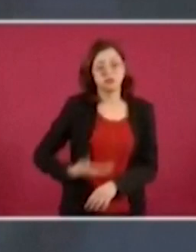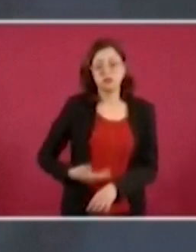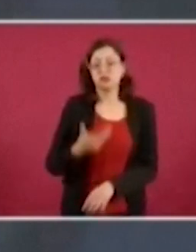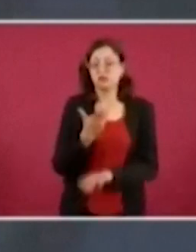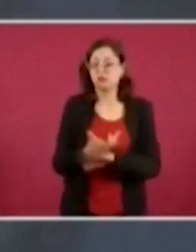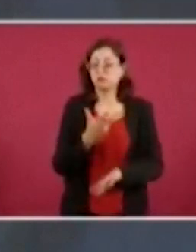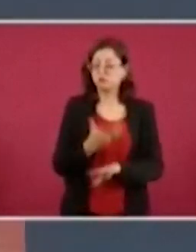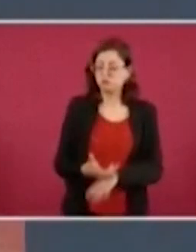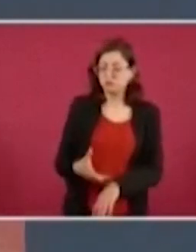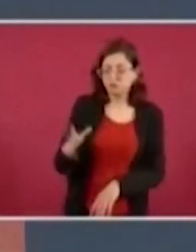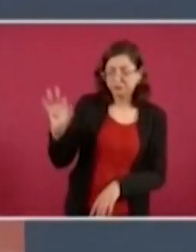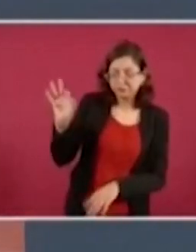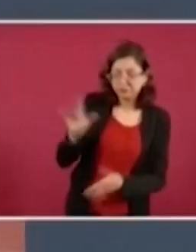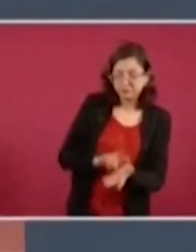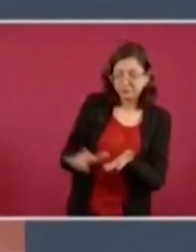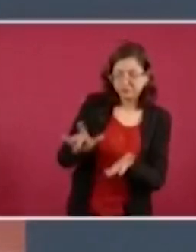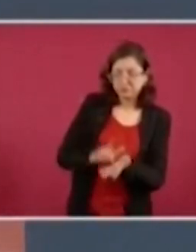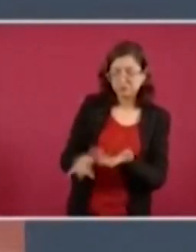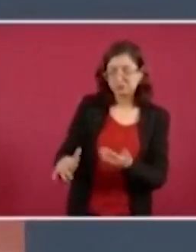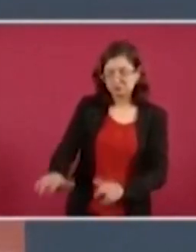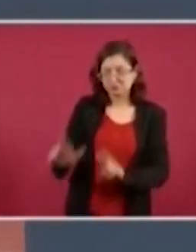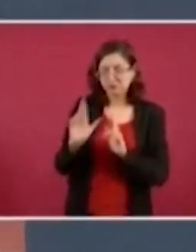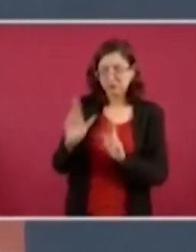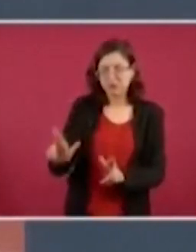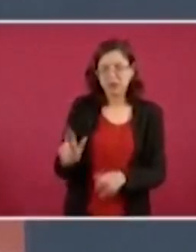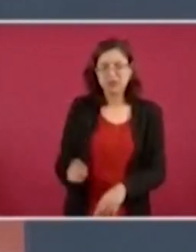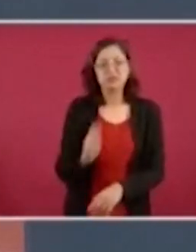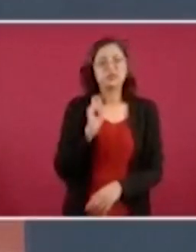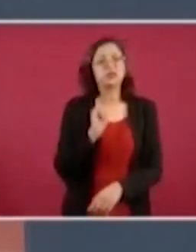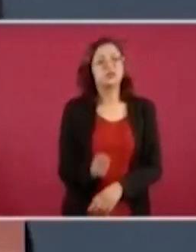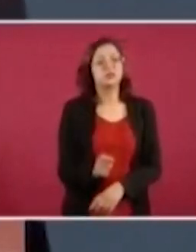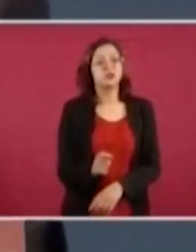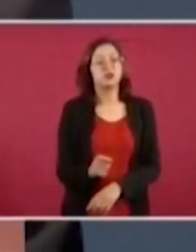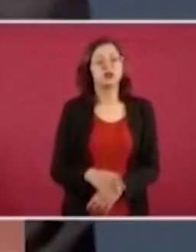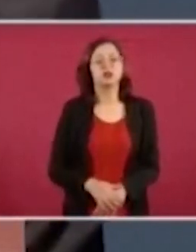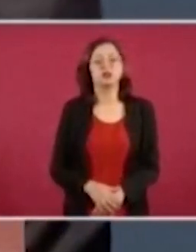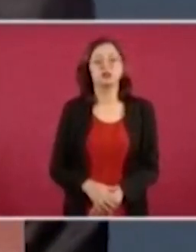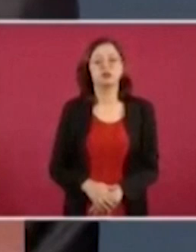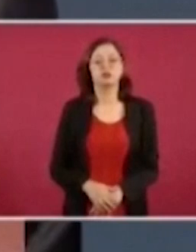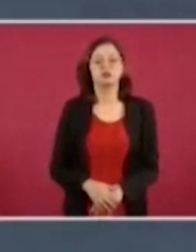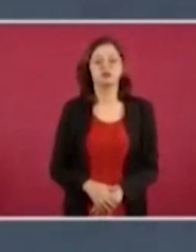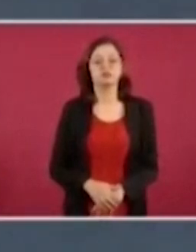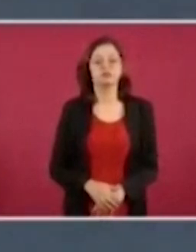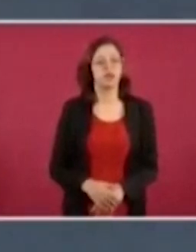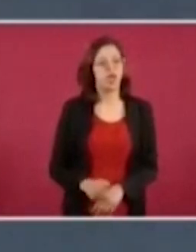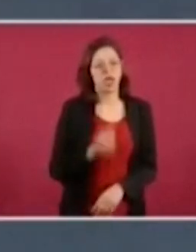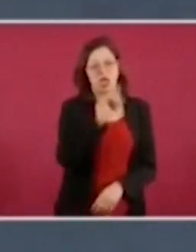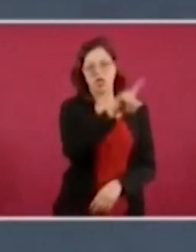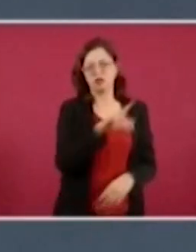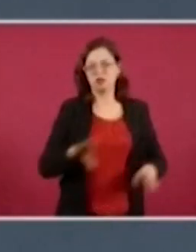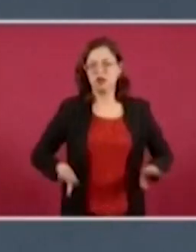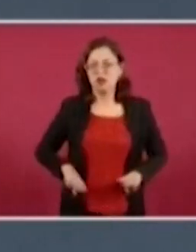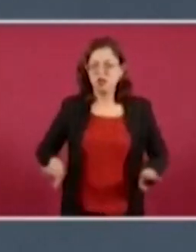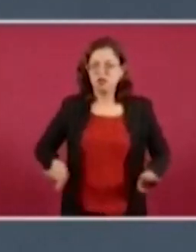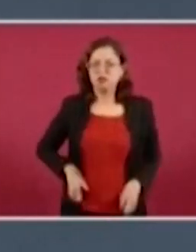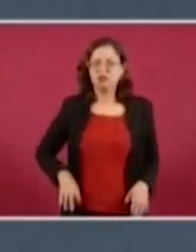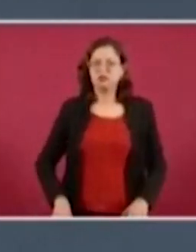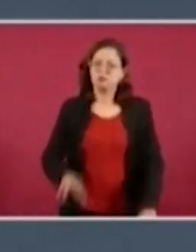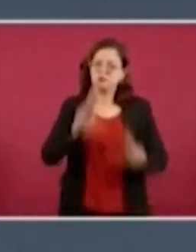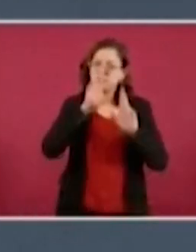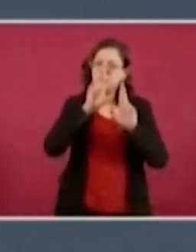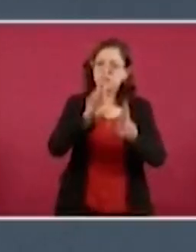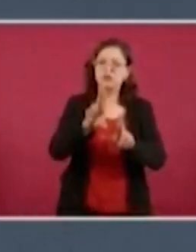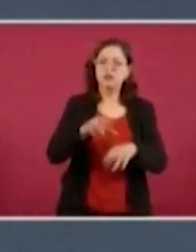Obrador prezidentliyinin ilk ilini qeyd etmək üçün bazar günü Mexiko mərkəzi meydanındakı mitingində çıxış edib. Çaxnaşmalar şənbə günü